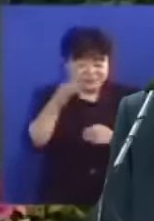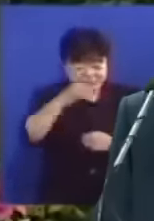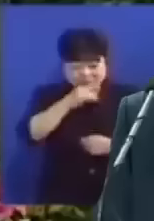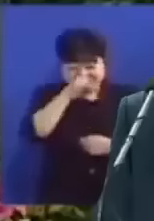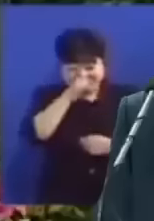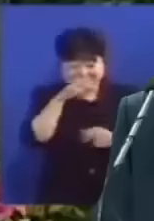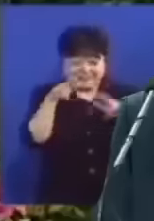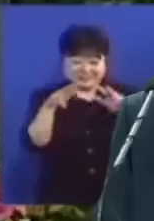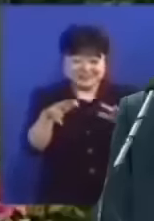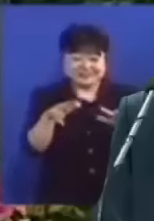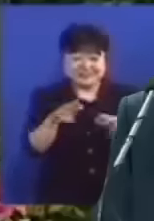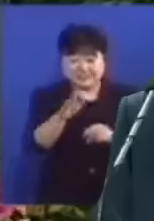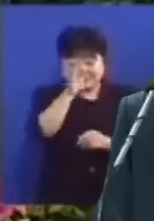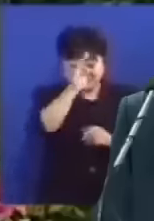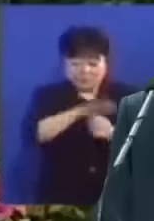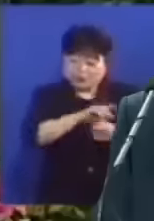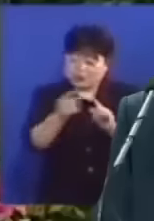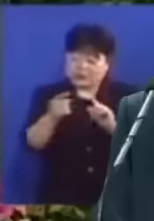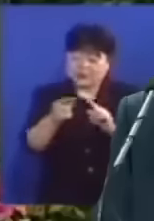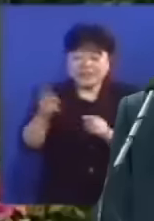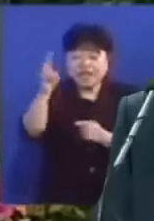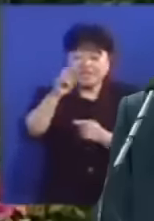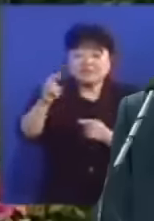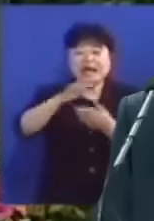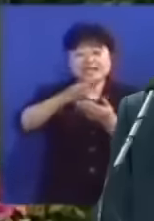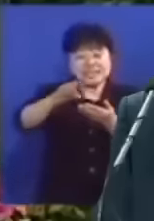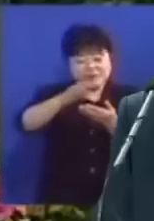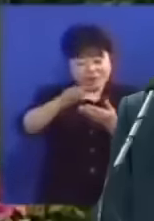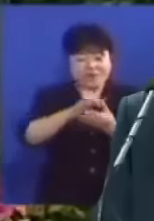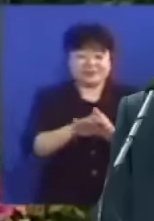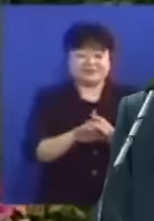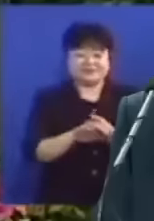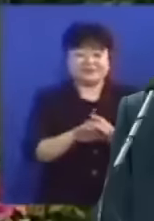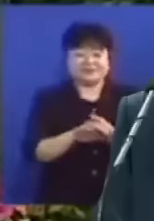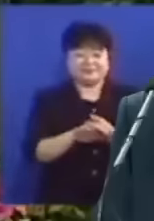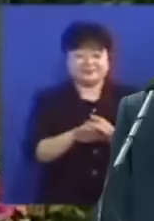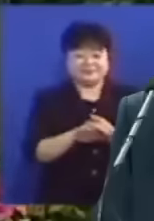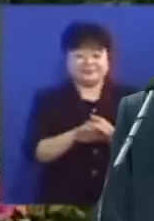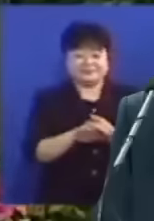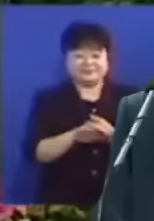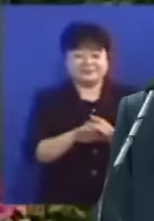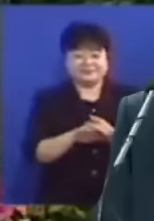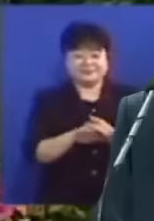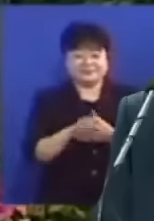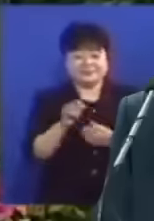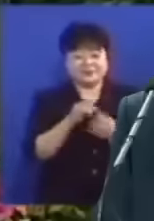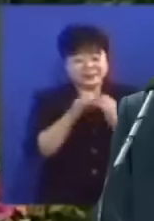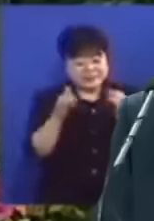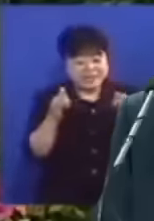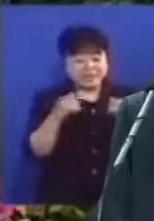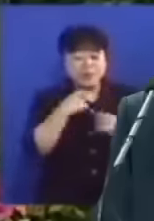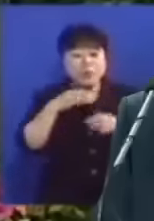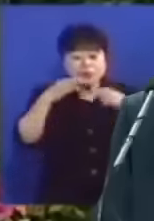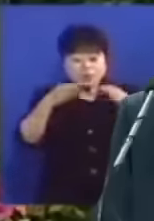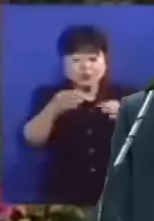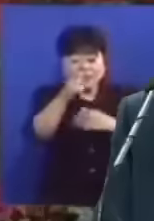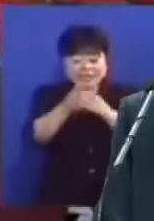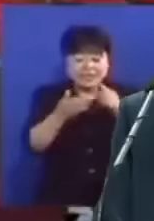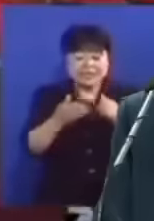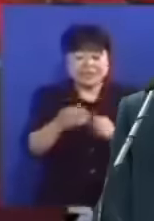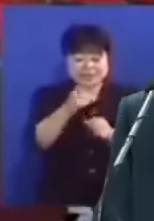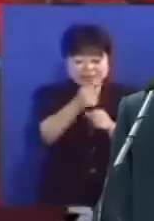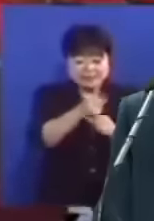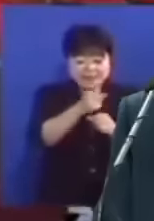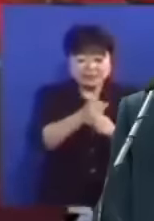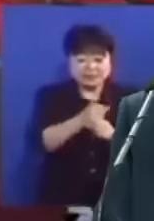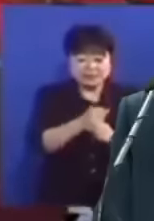있어 최근에는 질병의 치료에도 음악을 많이 활용하고 있습니다. 특히 인간의 목소리는 하나님이